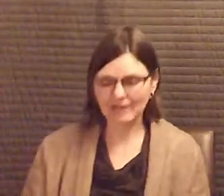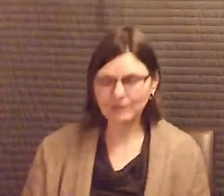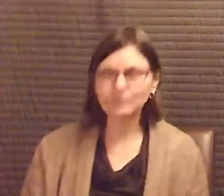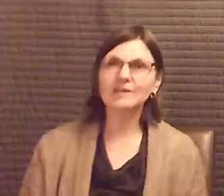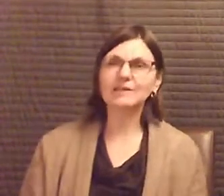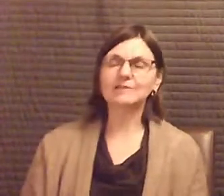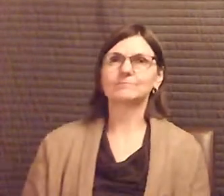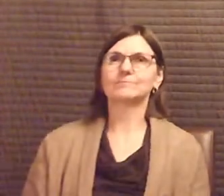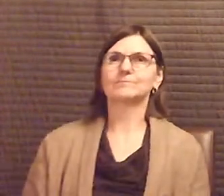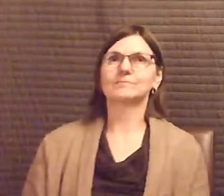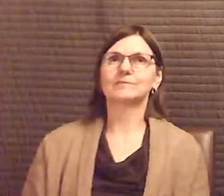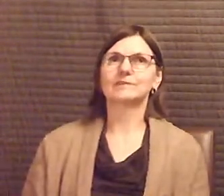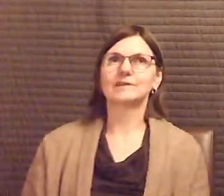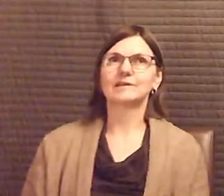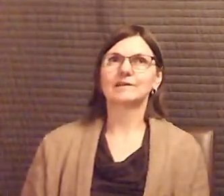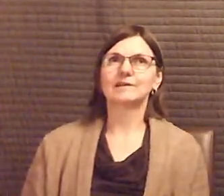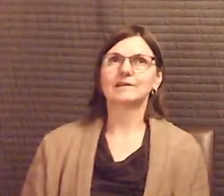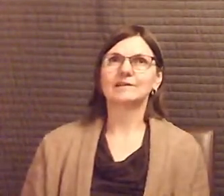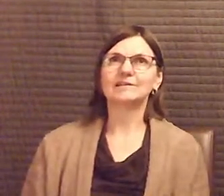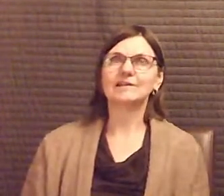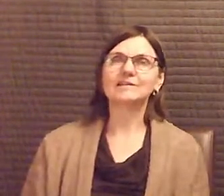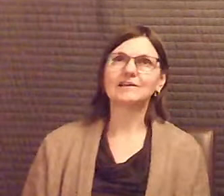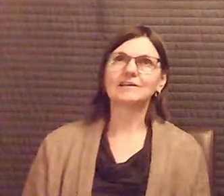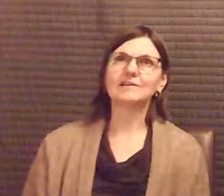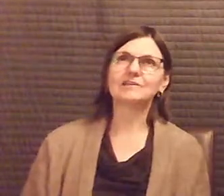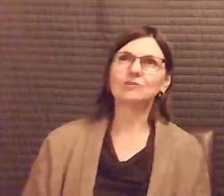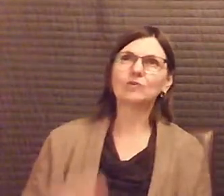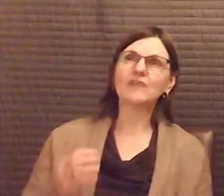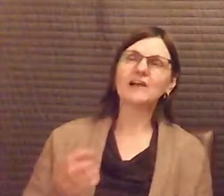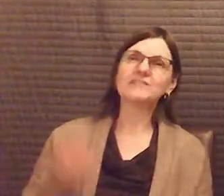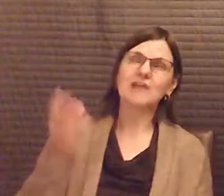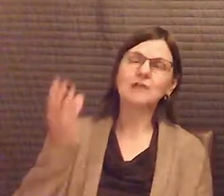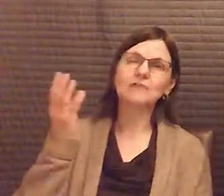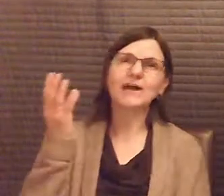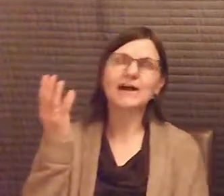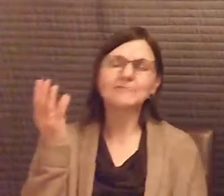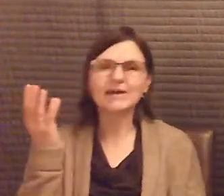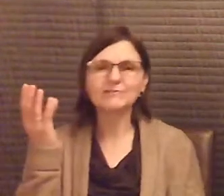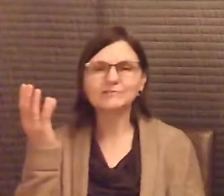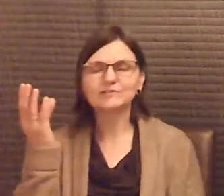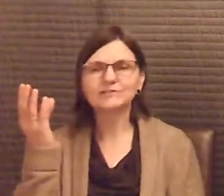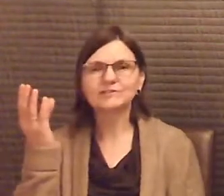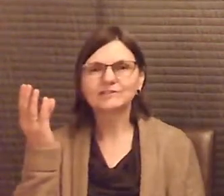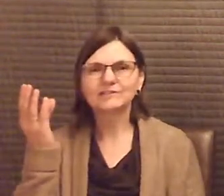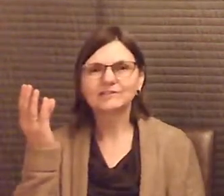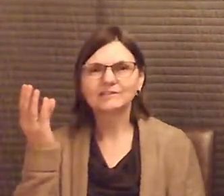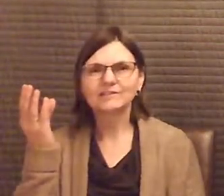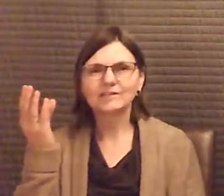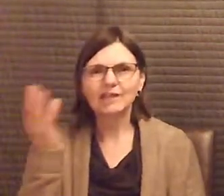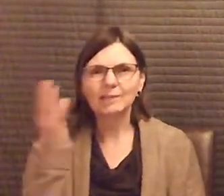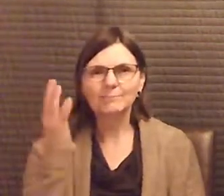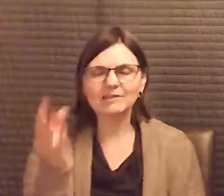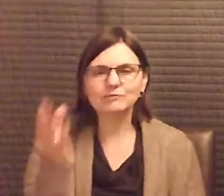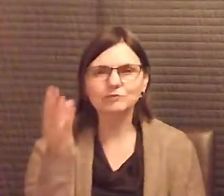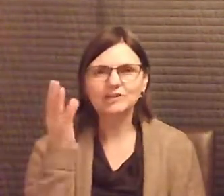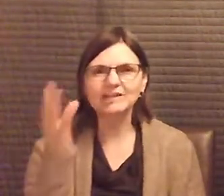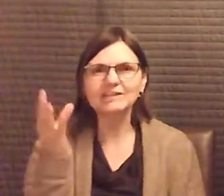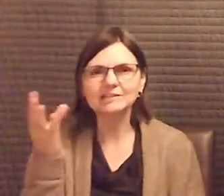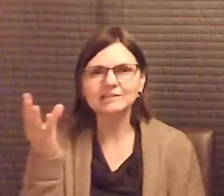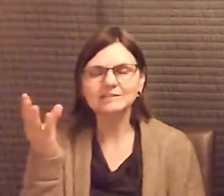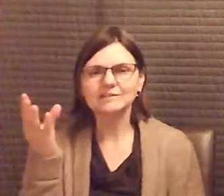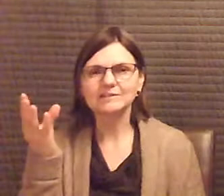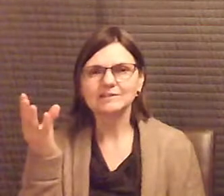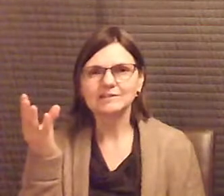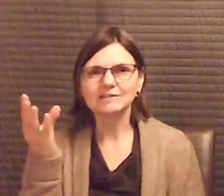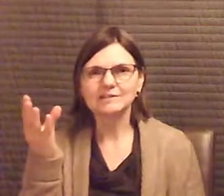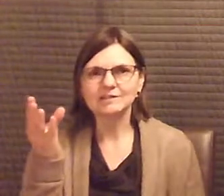dank u dus dit je mijn dood en eind van deze dit onderwijs is uitgegaan van prefereer prima die ik bid voor niet